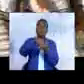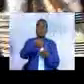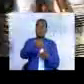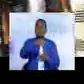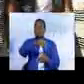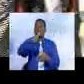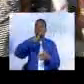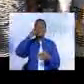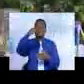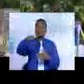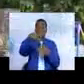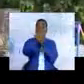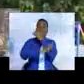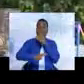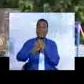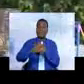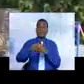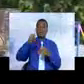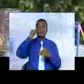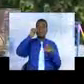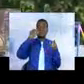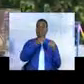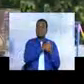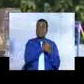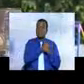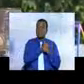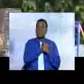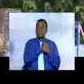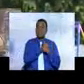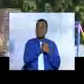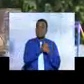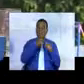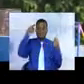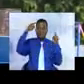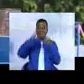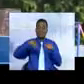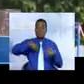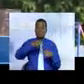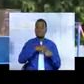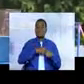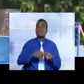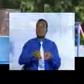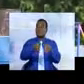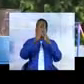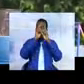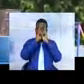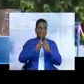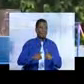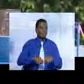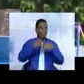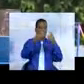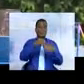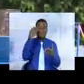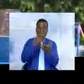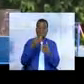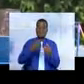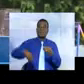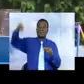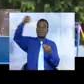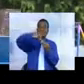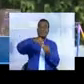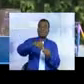du Gbeke. Chères sœurs du Gbeke, nous avons décidé de vous accorder un financement